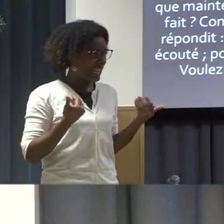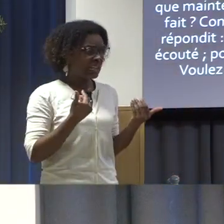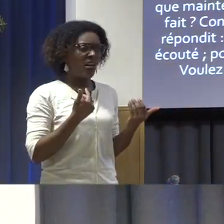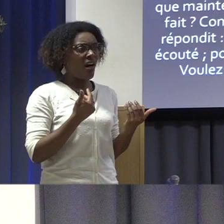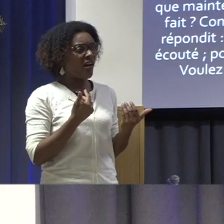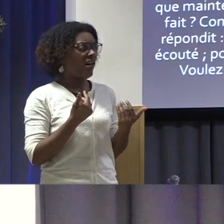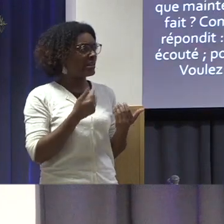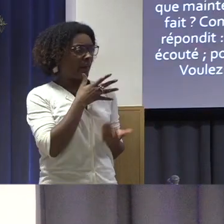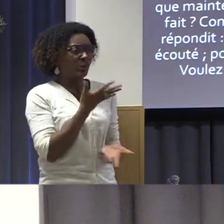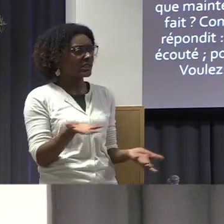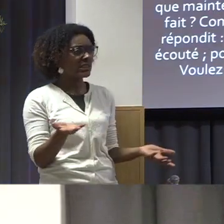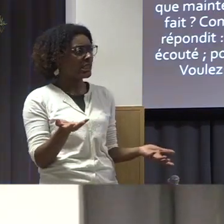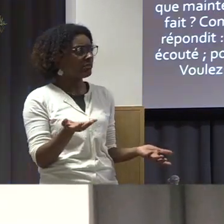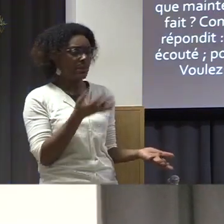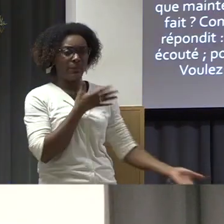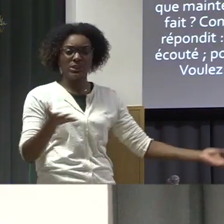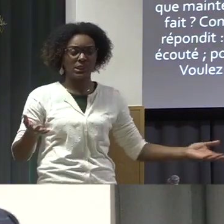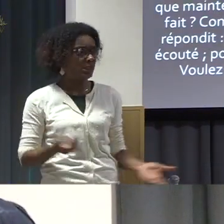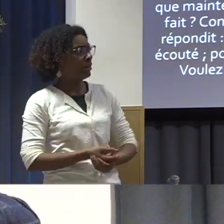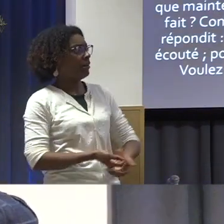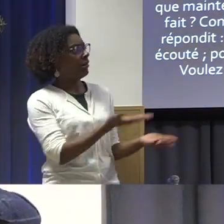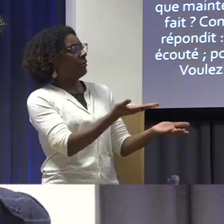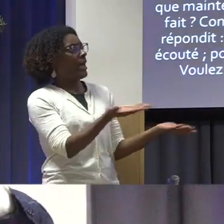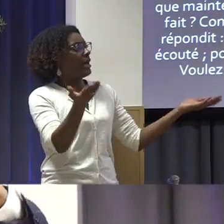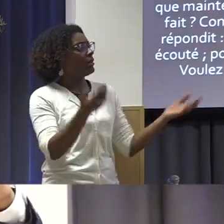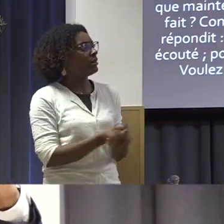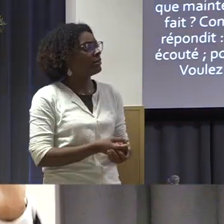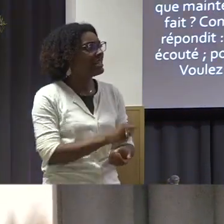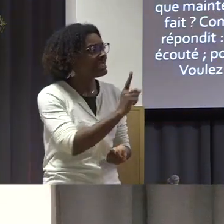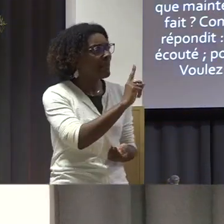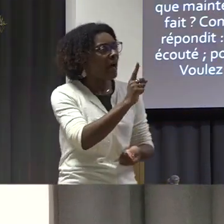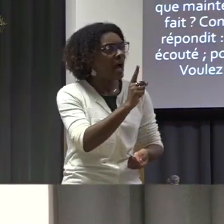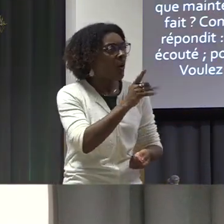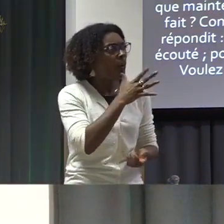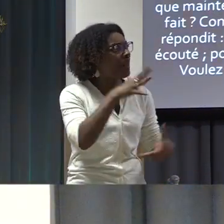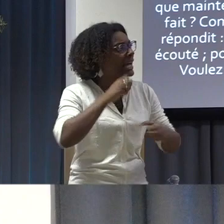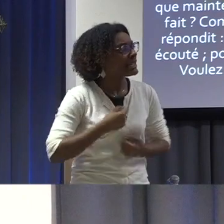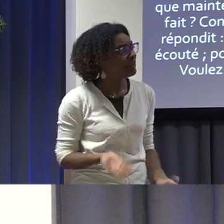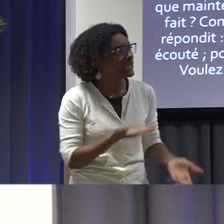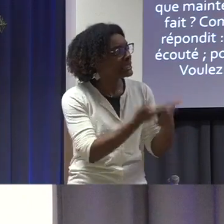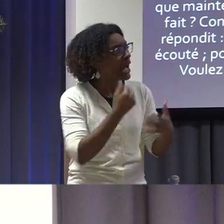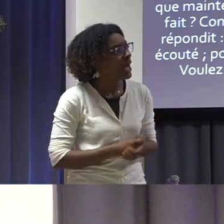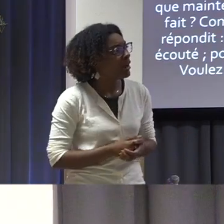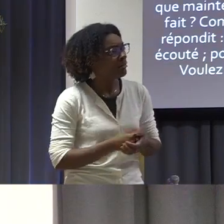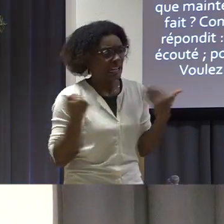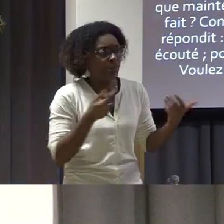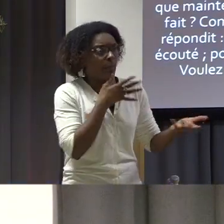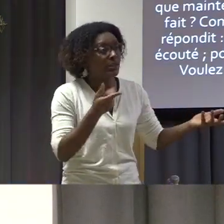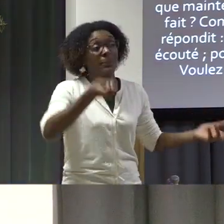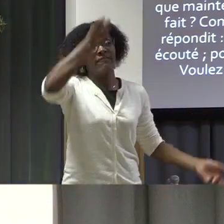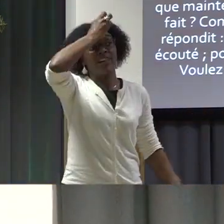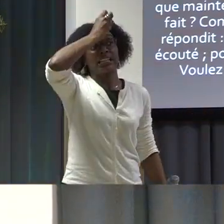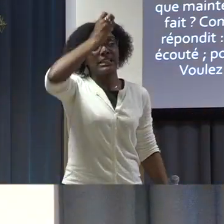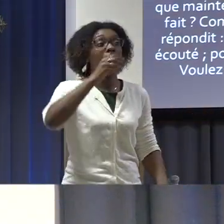guérison qu'ils estimaient d'après tout simplement pas admissible au sel la communauté alors les pharisiens apeler